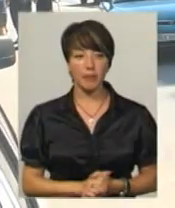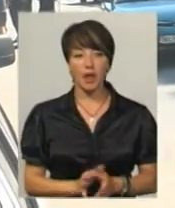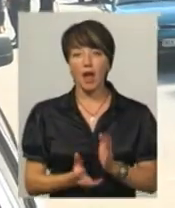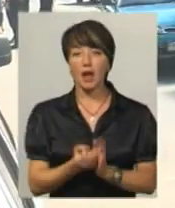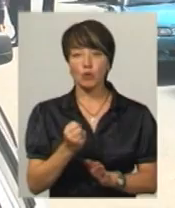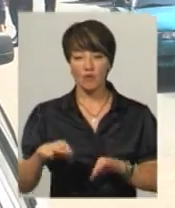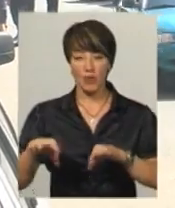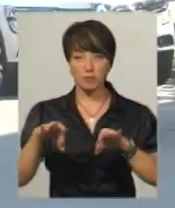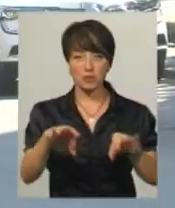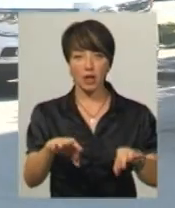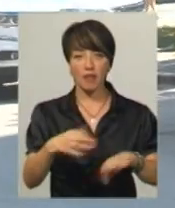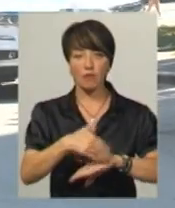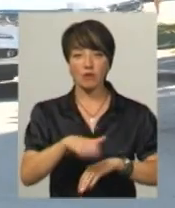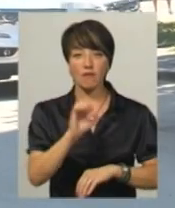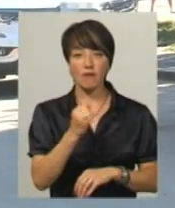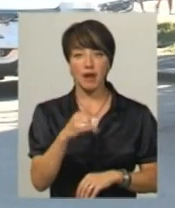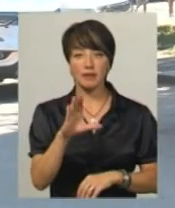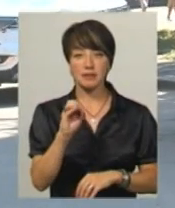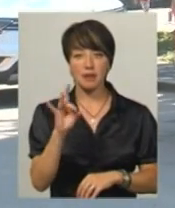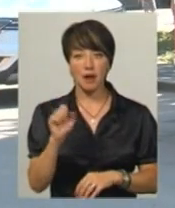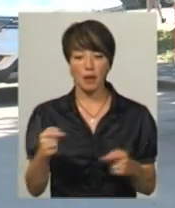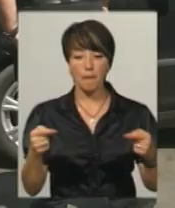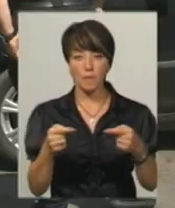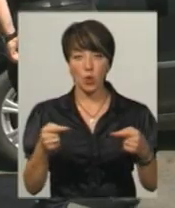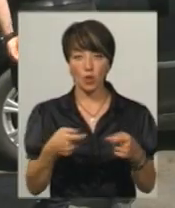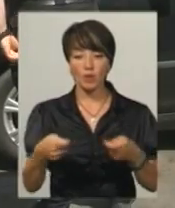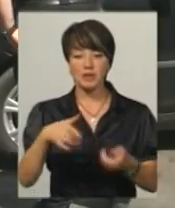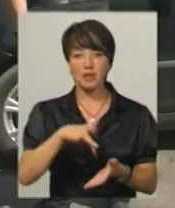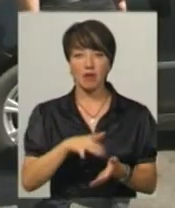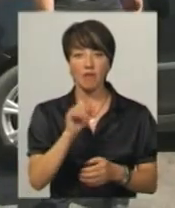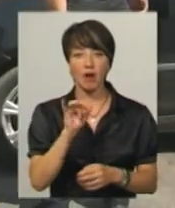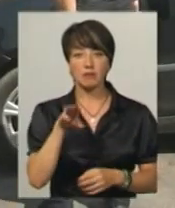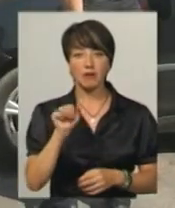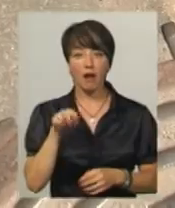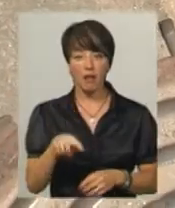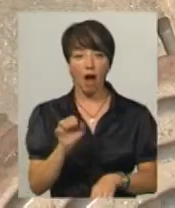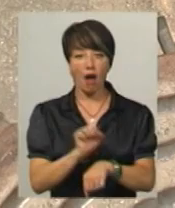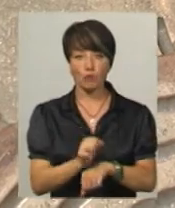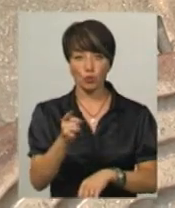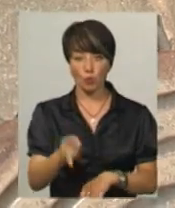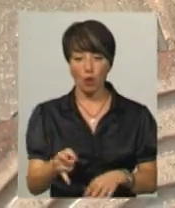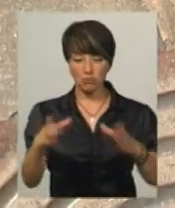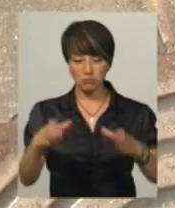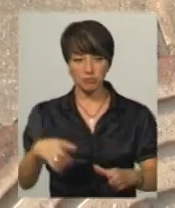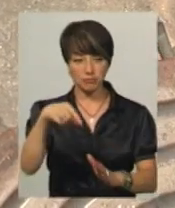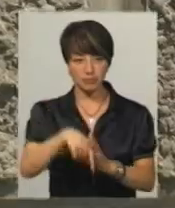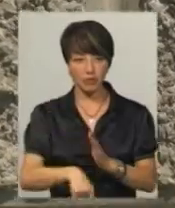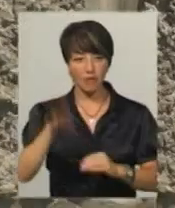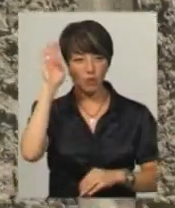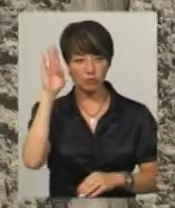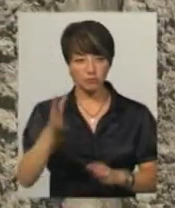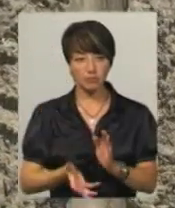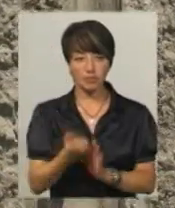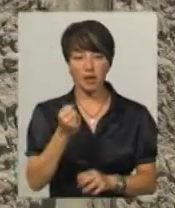Рятувальники під'їжджають на вулицю Вайсера. Навпроти торгівельного центру «Квартал» авто припарковане поряд з каналізаційним люком, у котрому пожежний гідрант. На